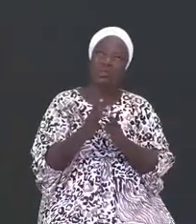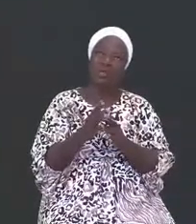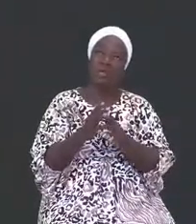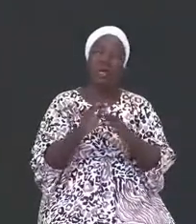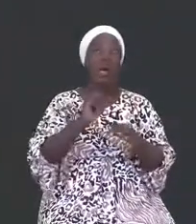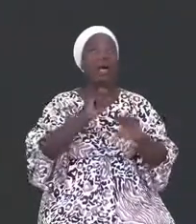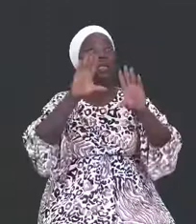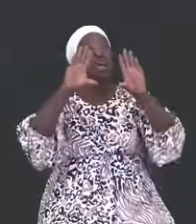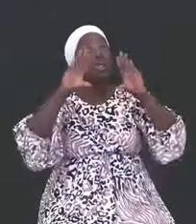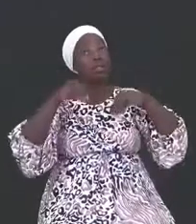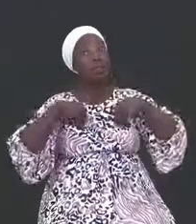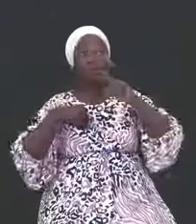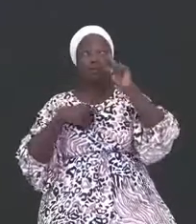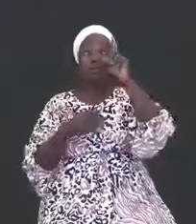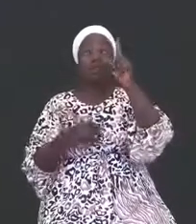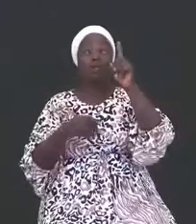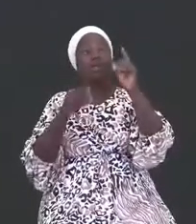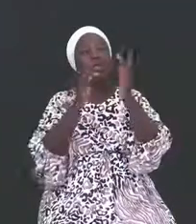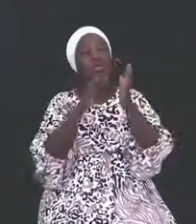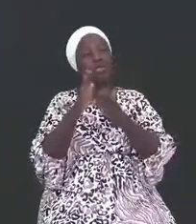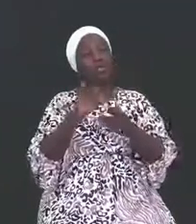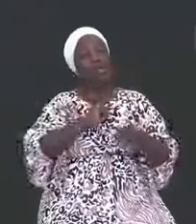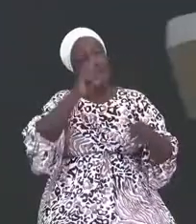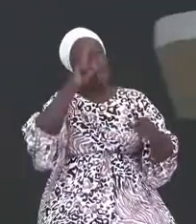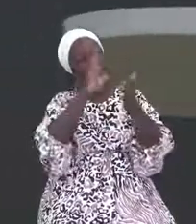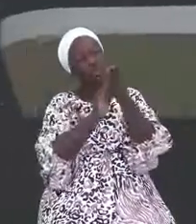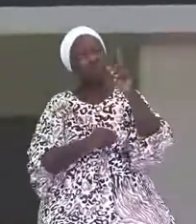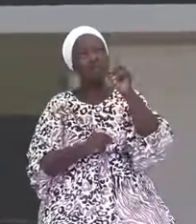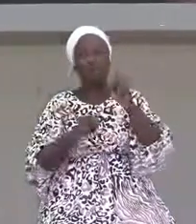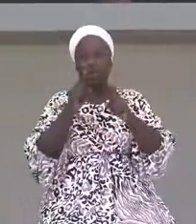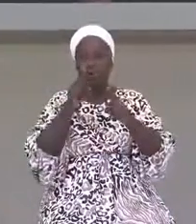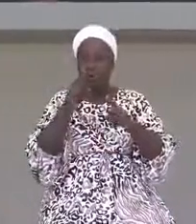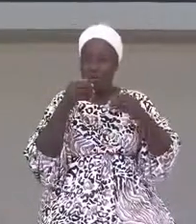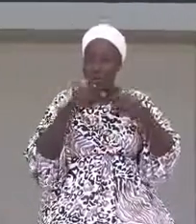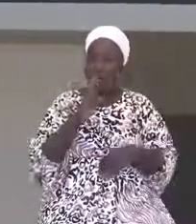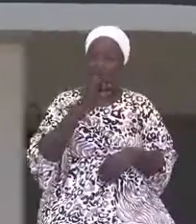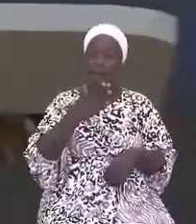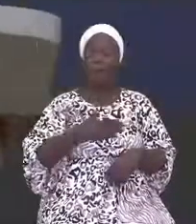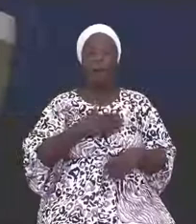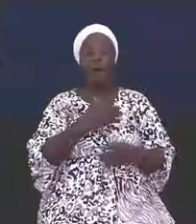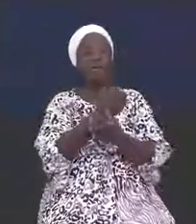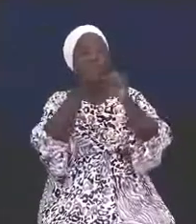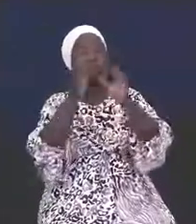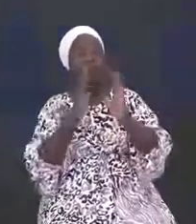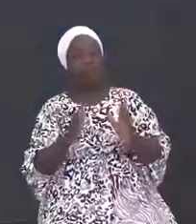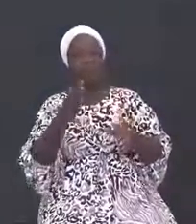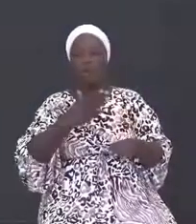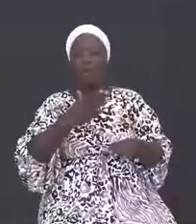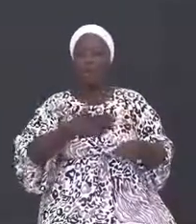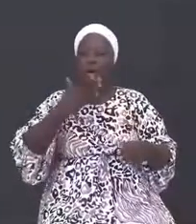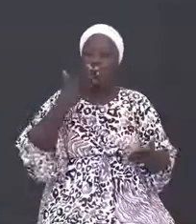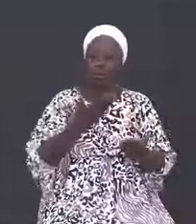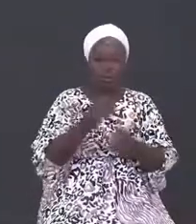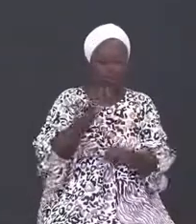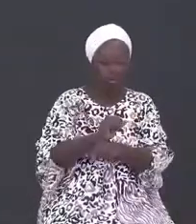t'accepte. Jésus, je crois en toi. Tu es mon sauveur. Mes bonnes